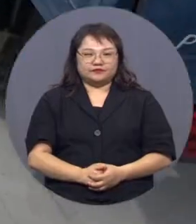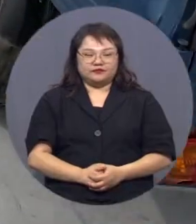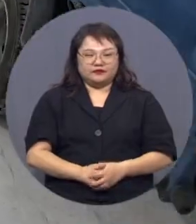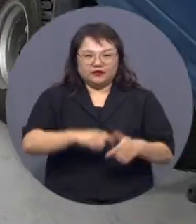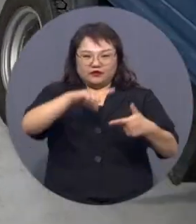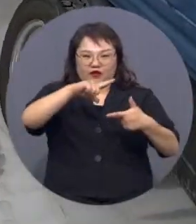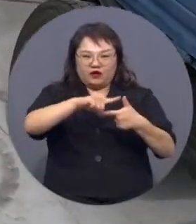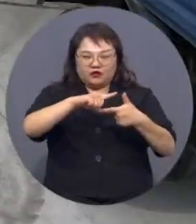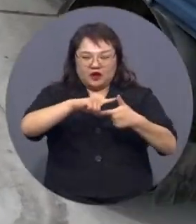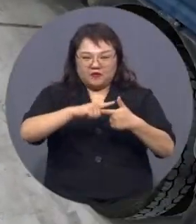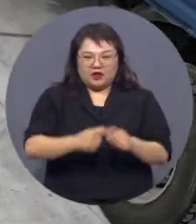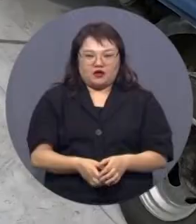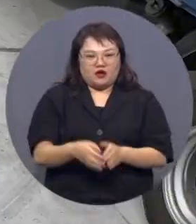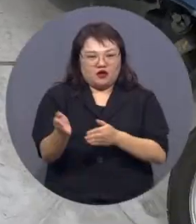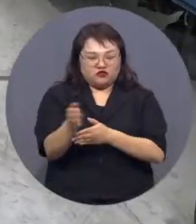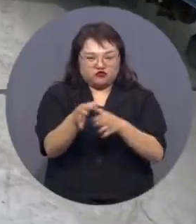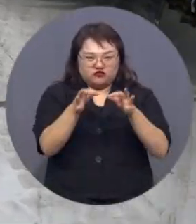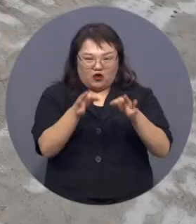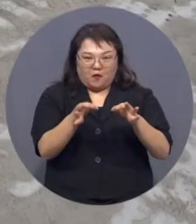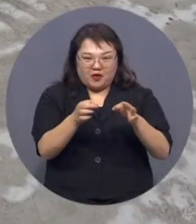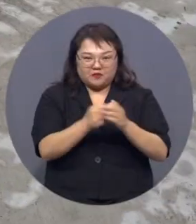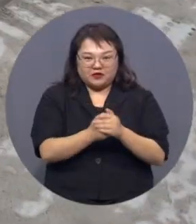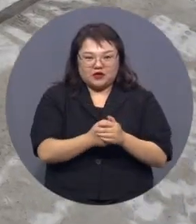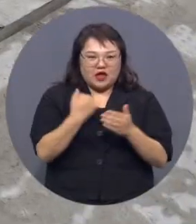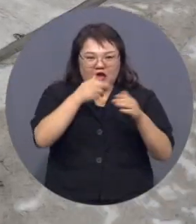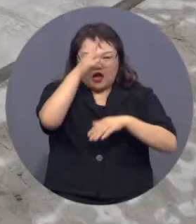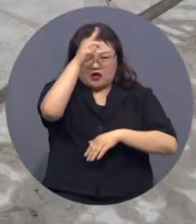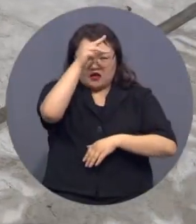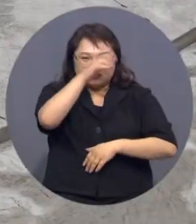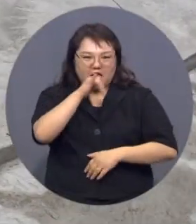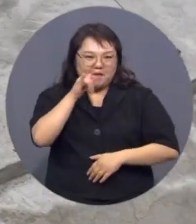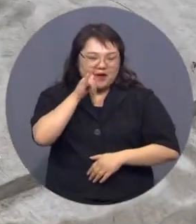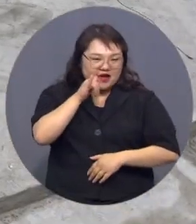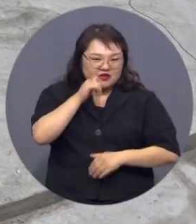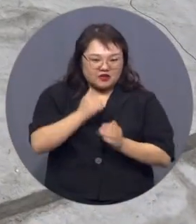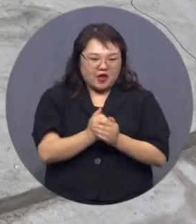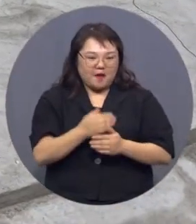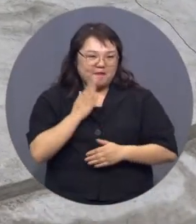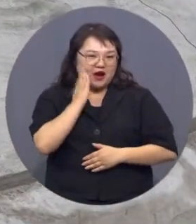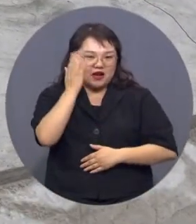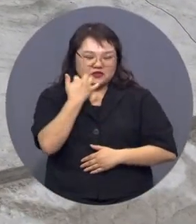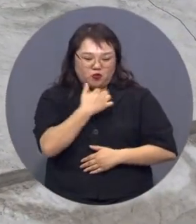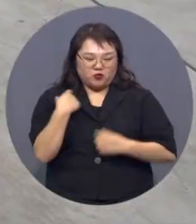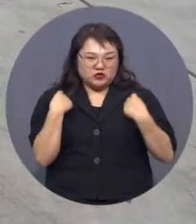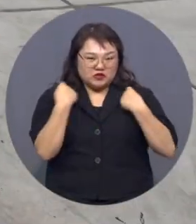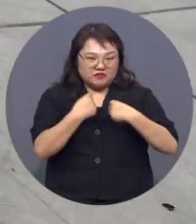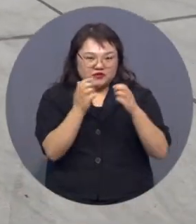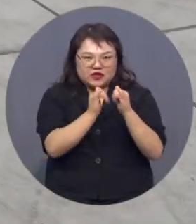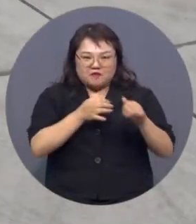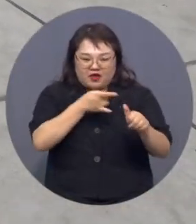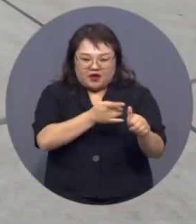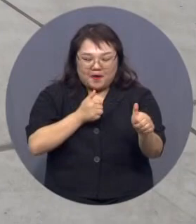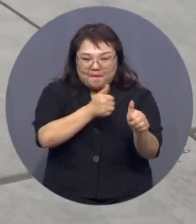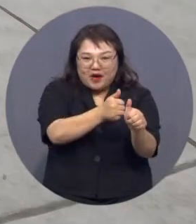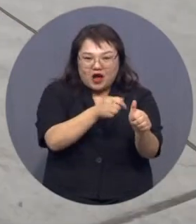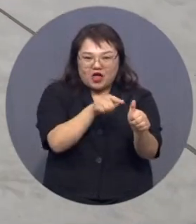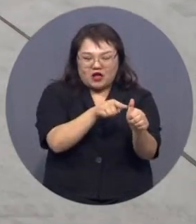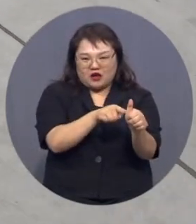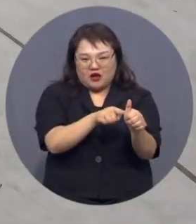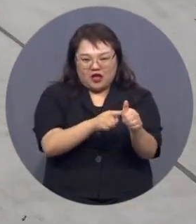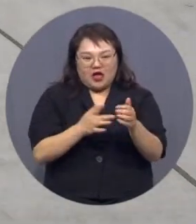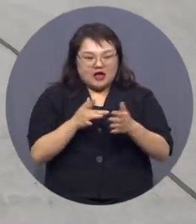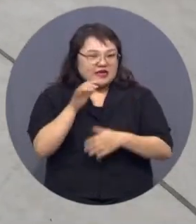경남의 한 수협 위판장 해양경찰 마약수사대원이 파란색 상의를 입은 선원에게 접근합니다 선원에게 마약